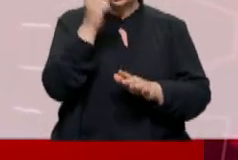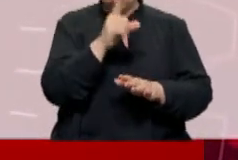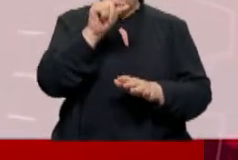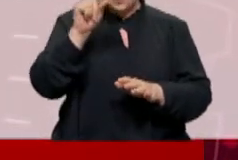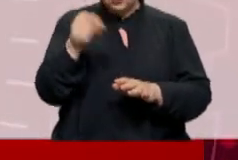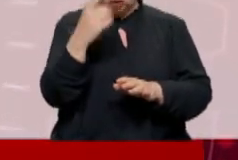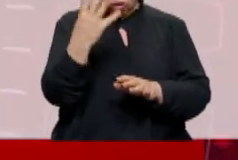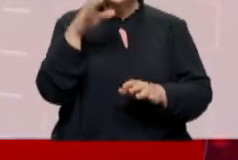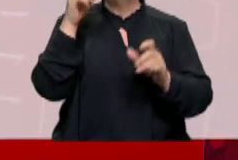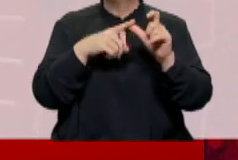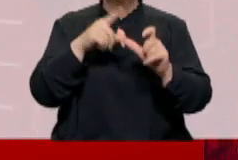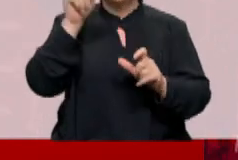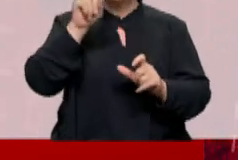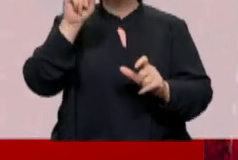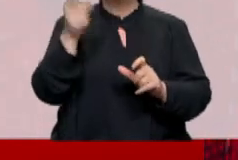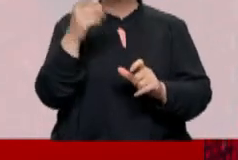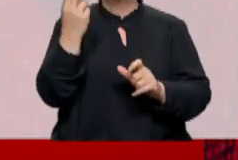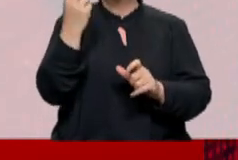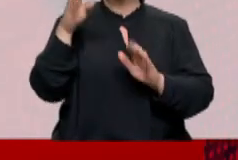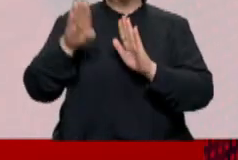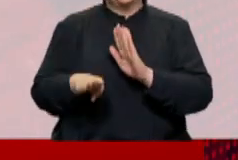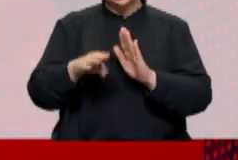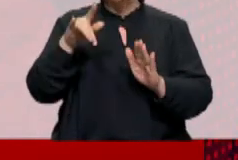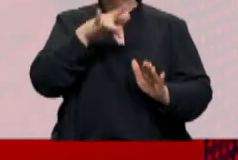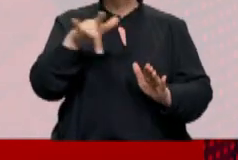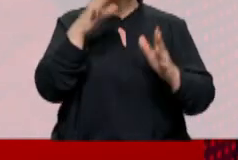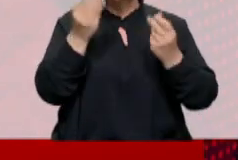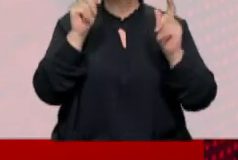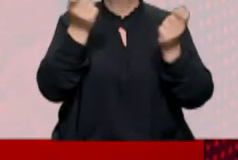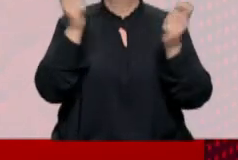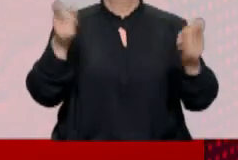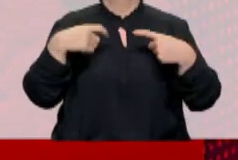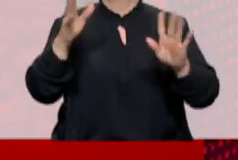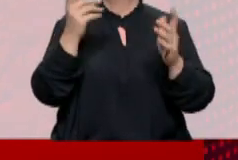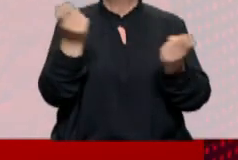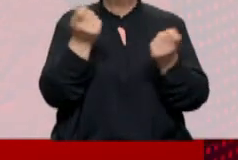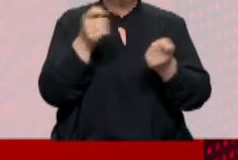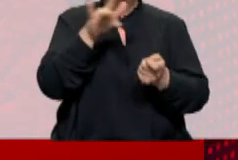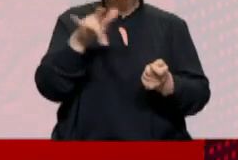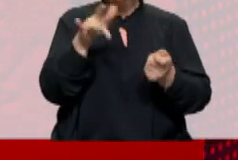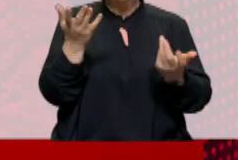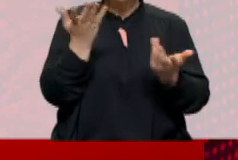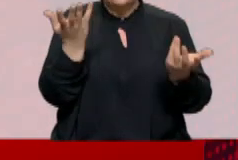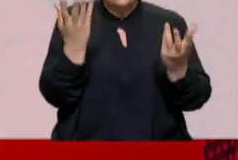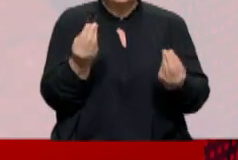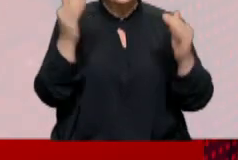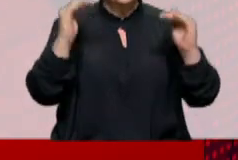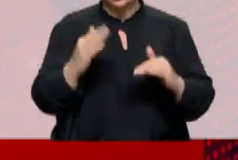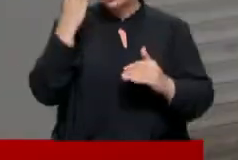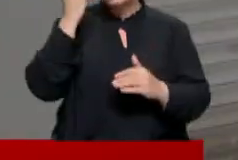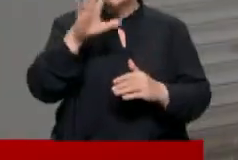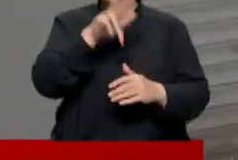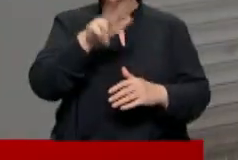%11,4'tü. Şubat'ta %10,7'ye geriledi. İşsiz kalanlar, iş bulamayanlar işsizliğin nasıl düştüğüne anlam veremiyor.